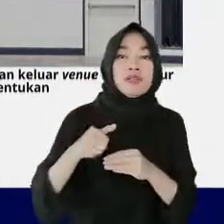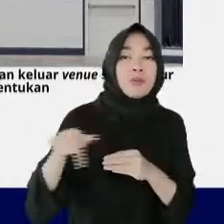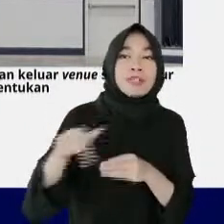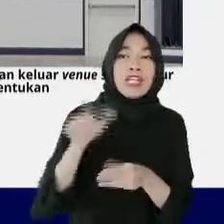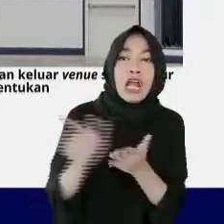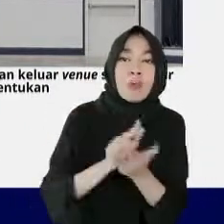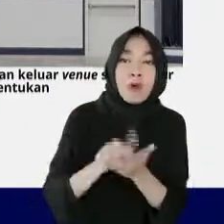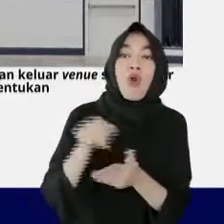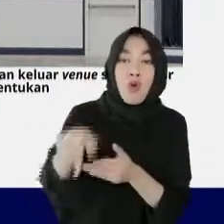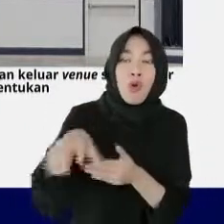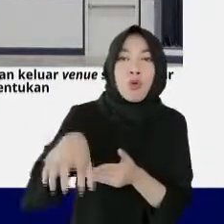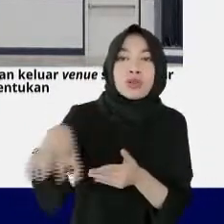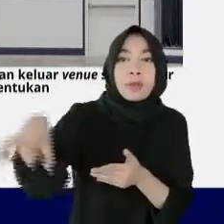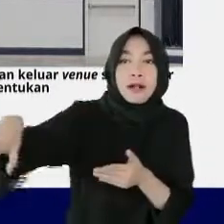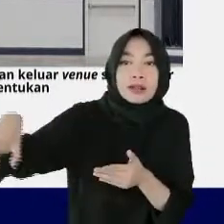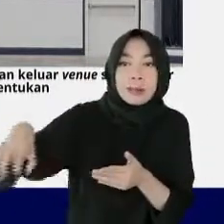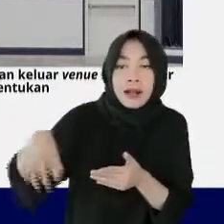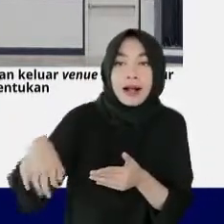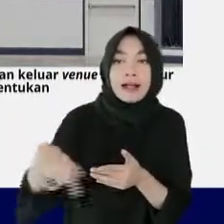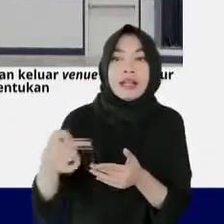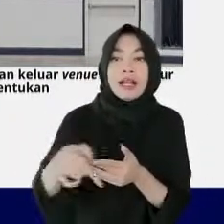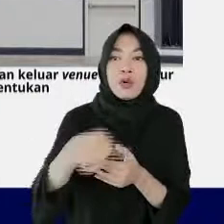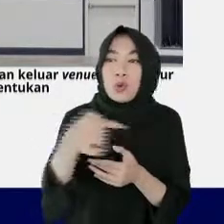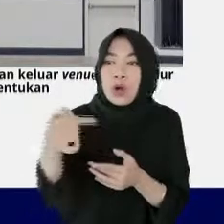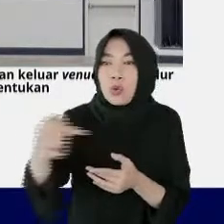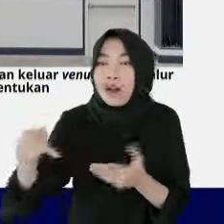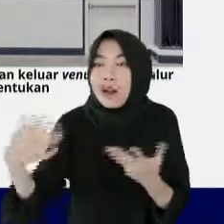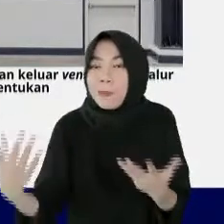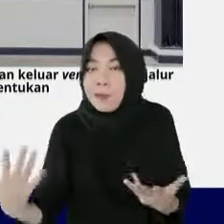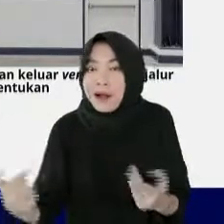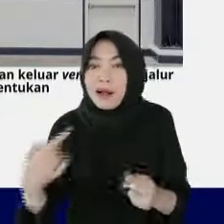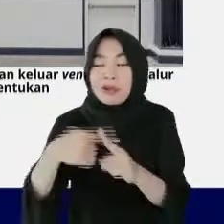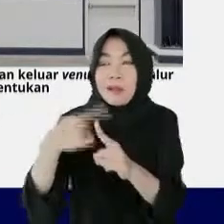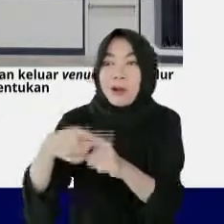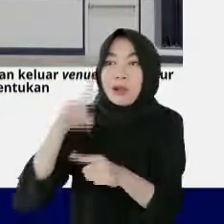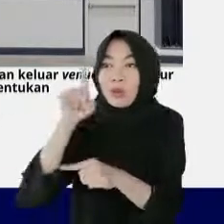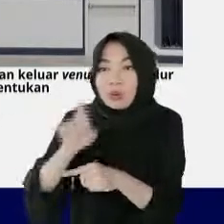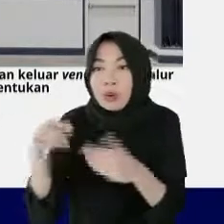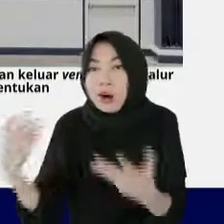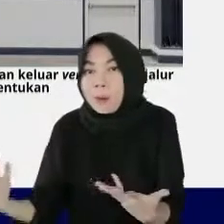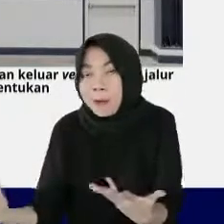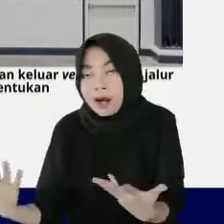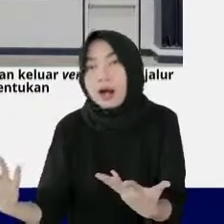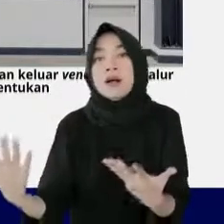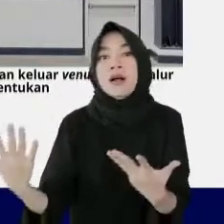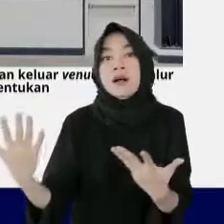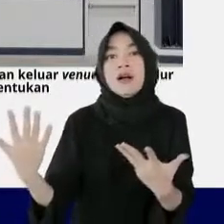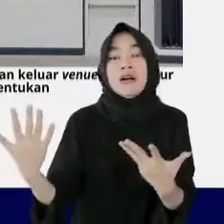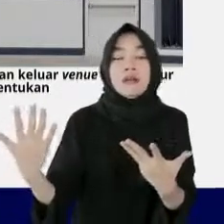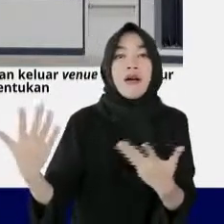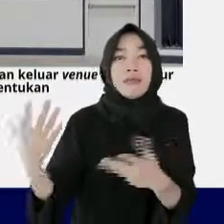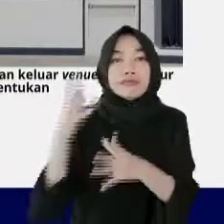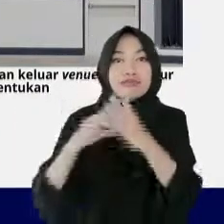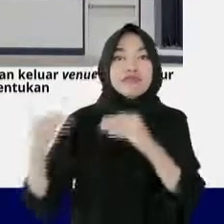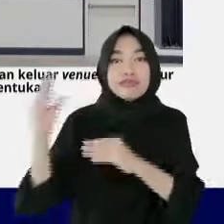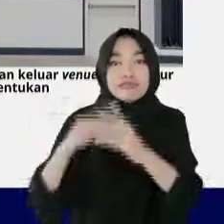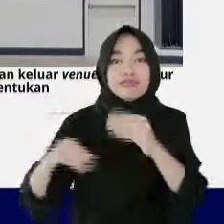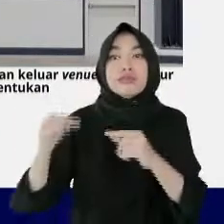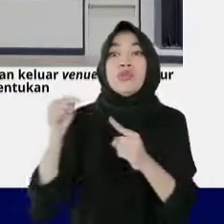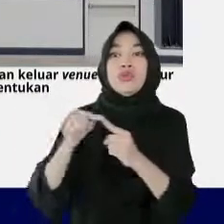panitia penyelenggara tentang apa saja yang perlu kemudian ditingkatkan dioptimalisasikan